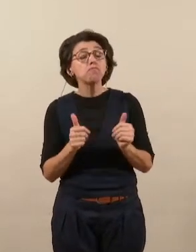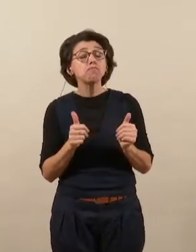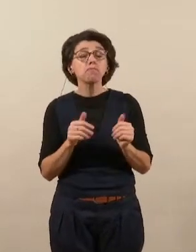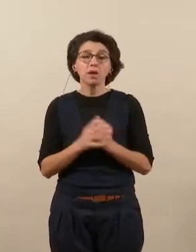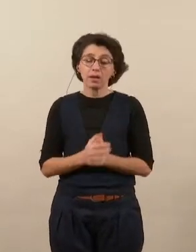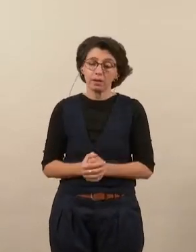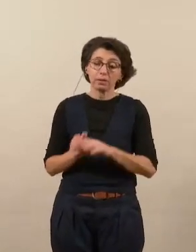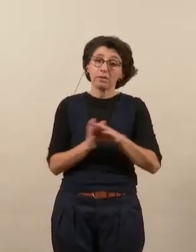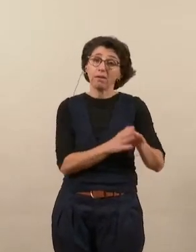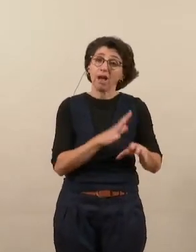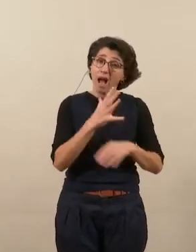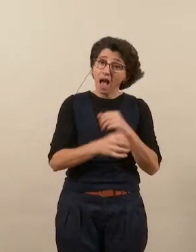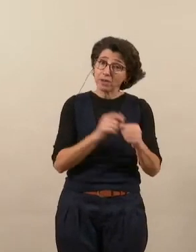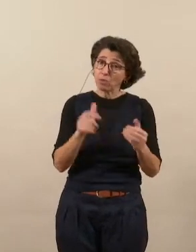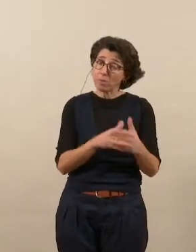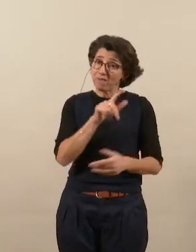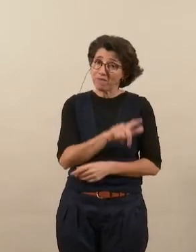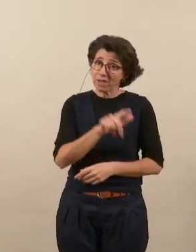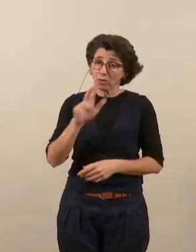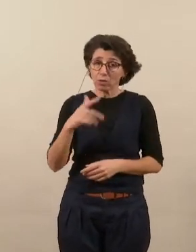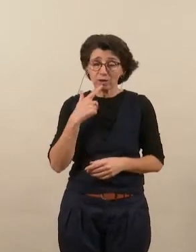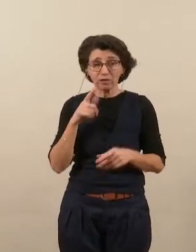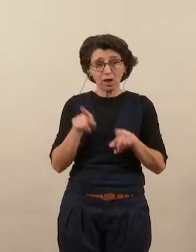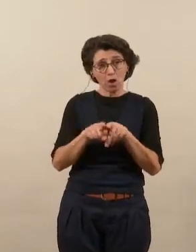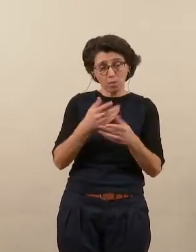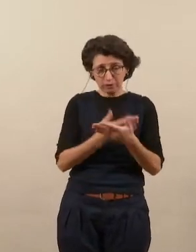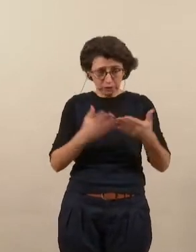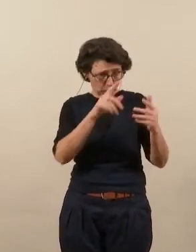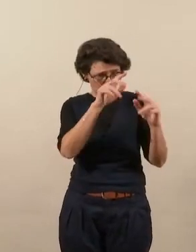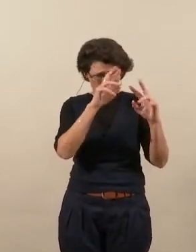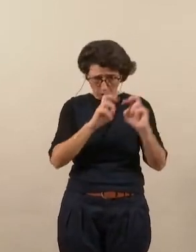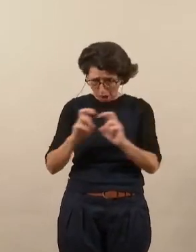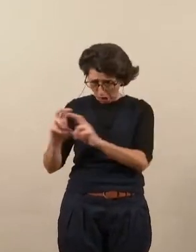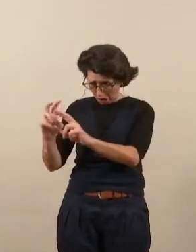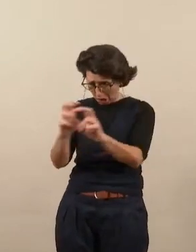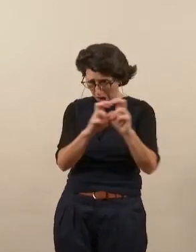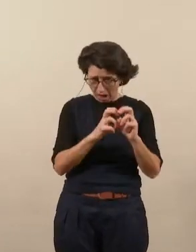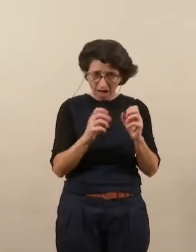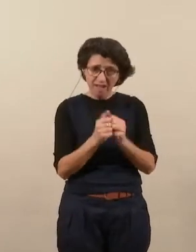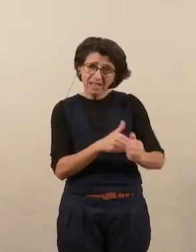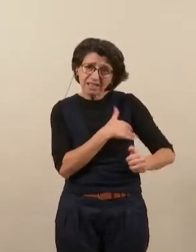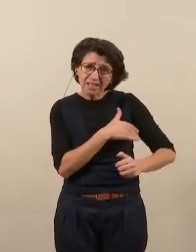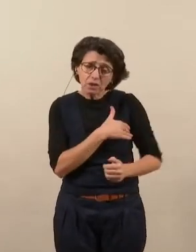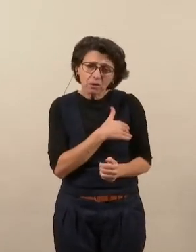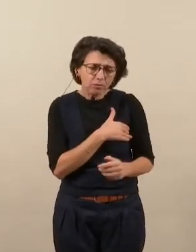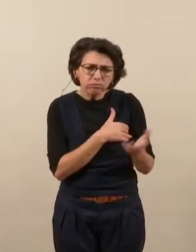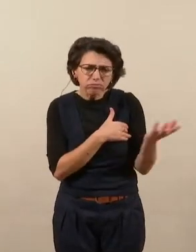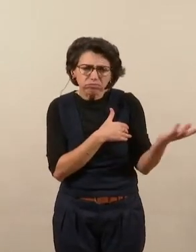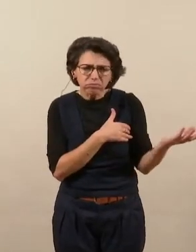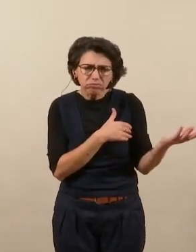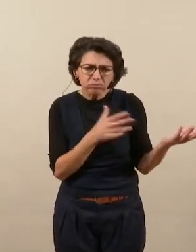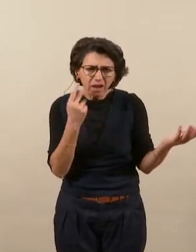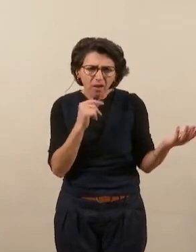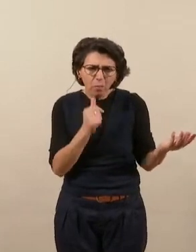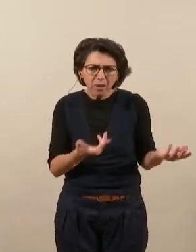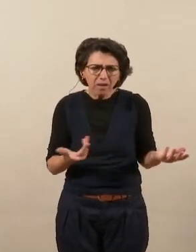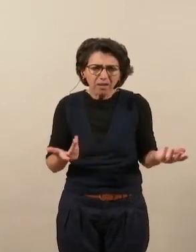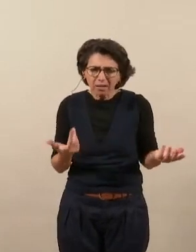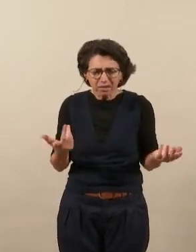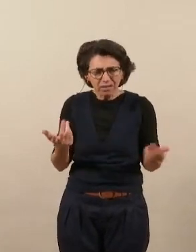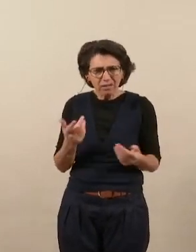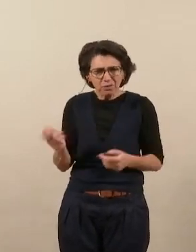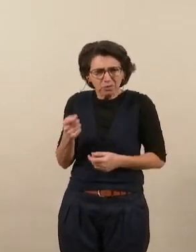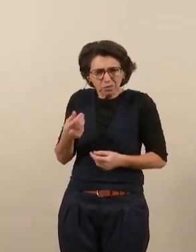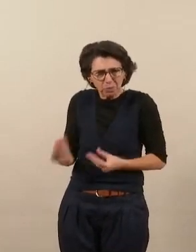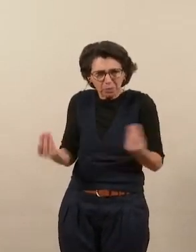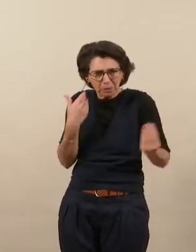l'année 2023, c'est un état des lieux de métier en interne avec les agents, etc., vous n'avez strictement rien compris à l'éducation populaire. Où sont